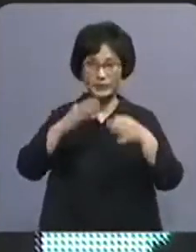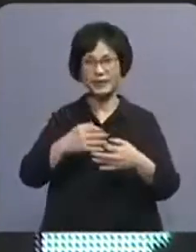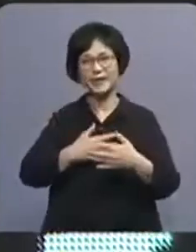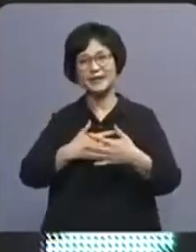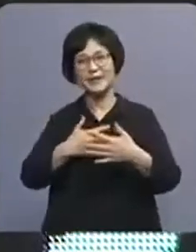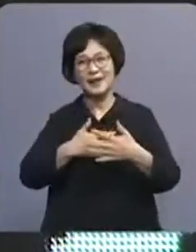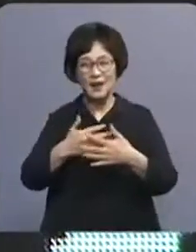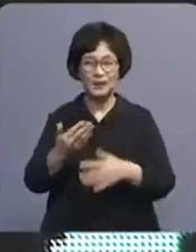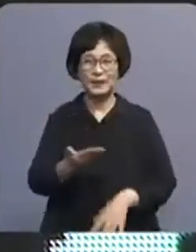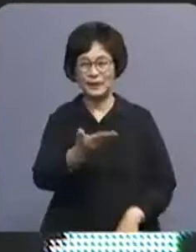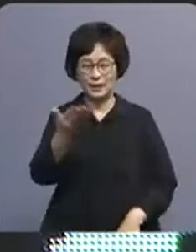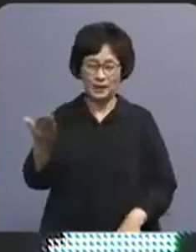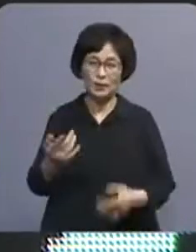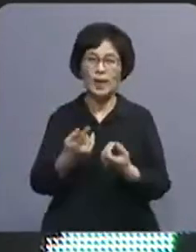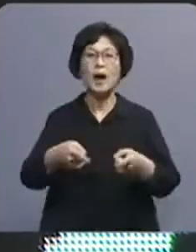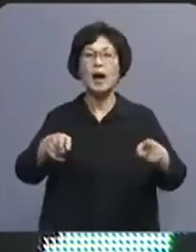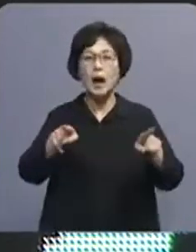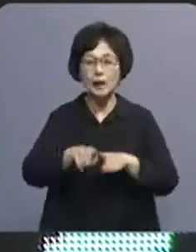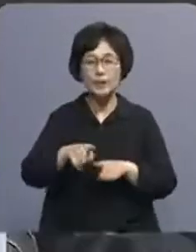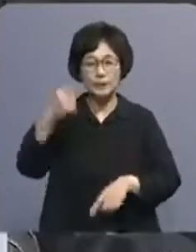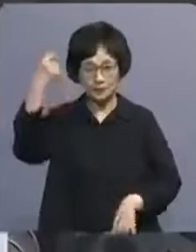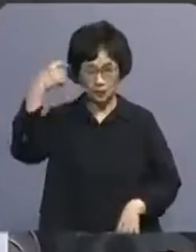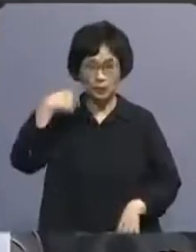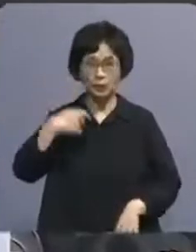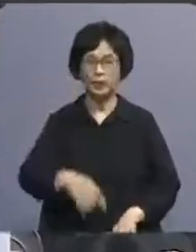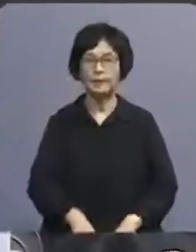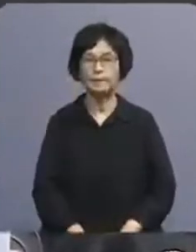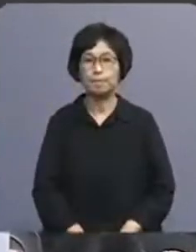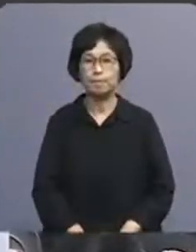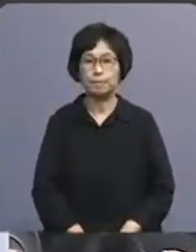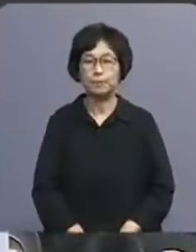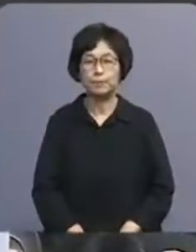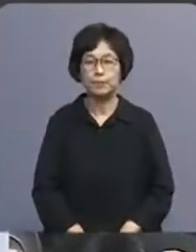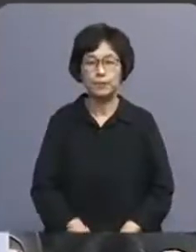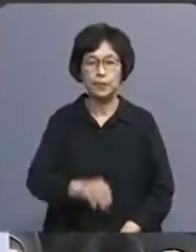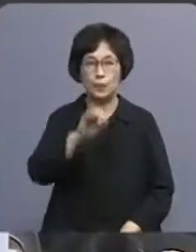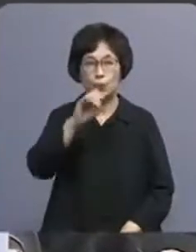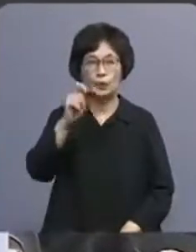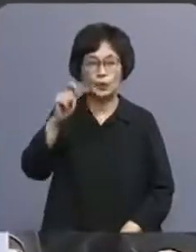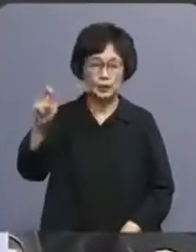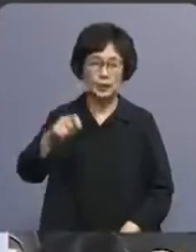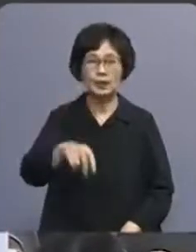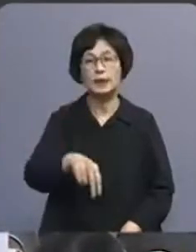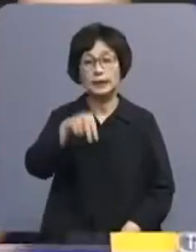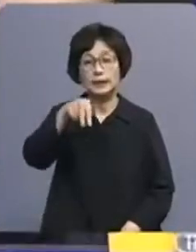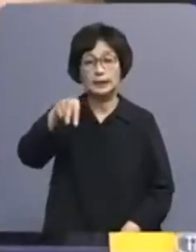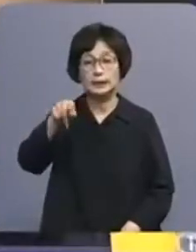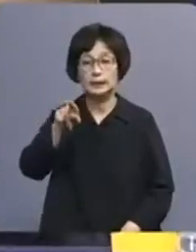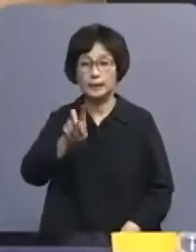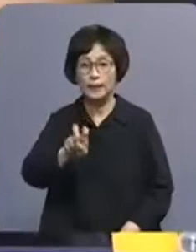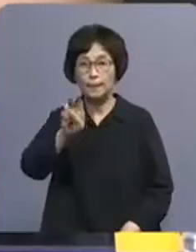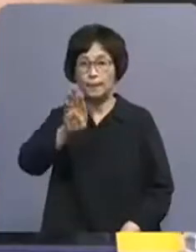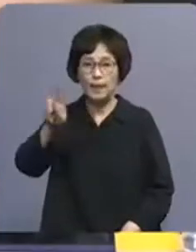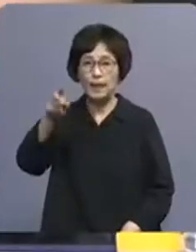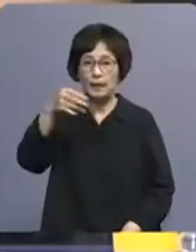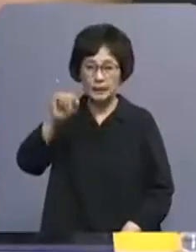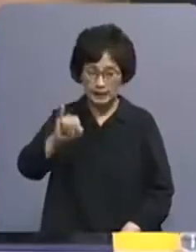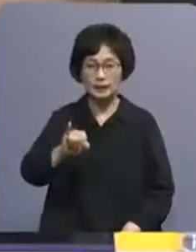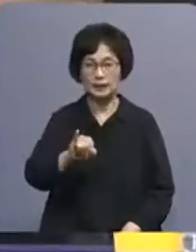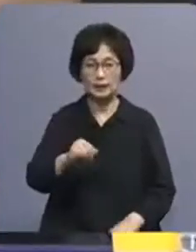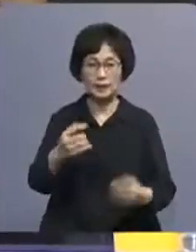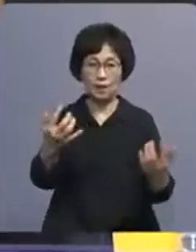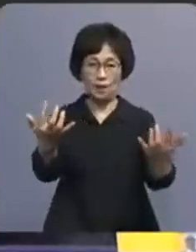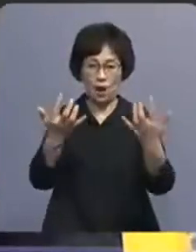설렘을 관객분들과 고스란히 잘 느끼고 OTT 시리즈물인 썸바디의 감독과 배우들도 오픈토크